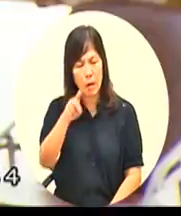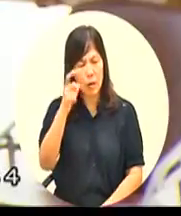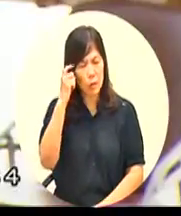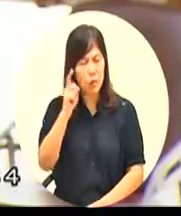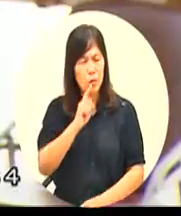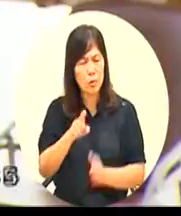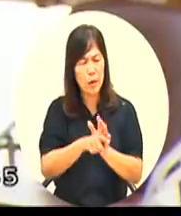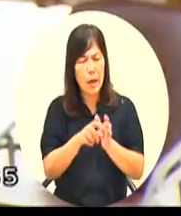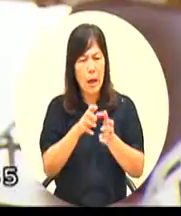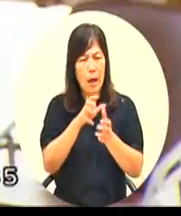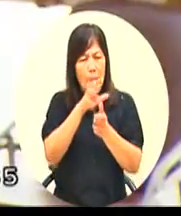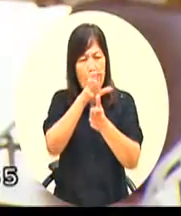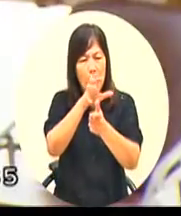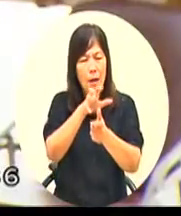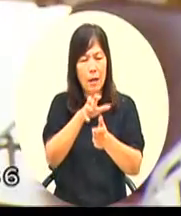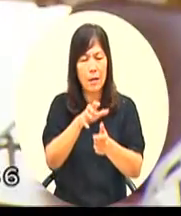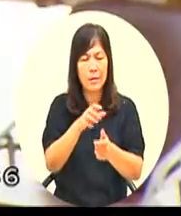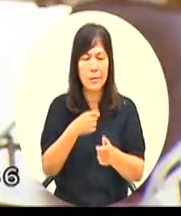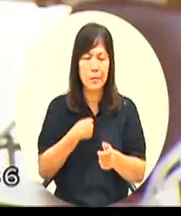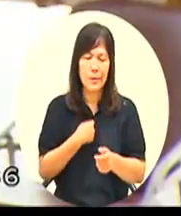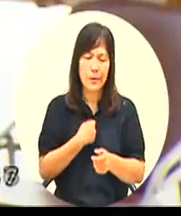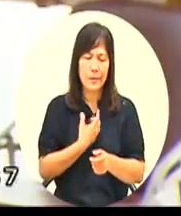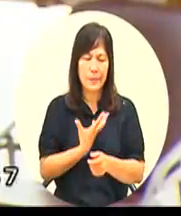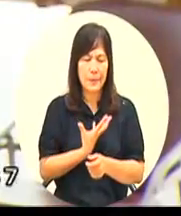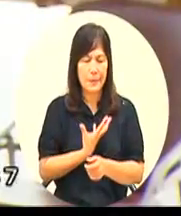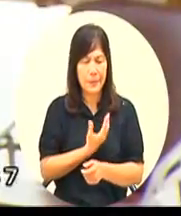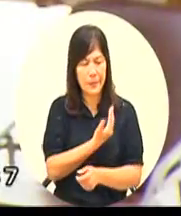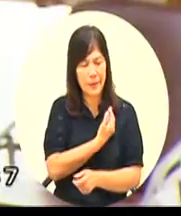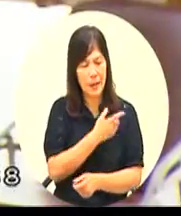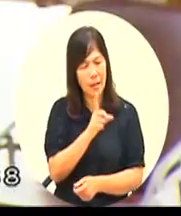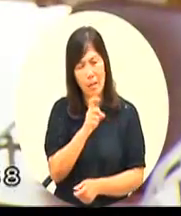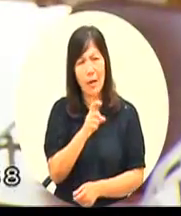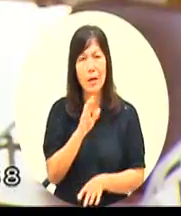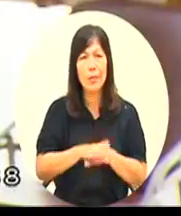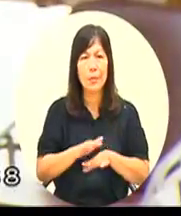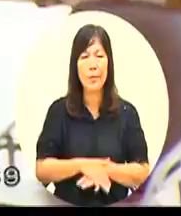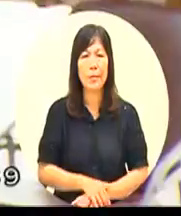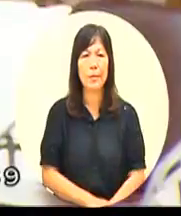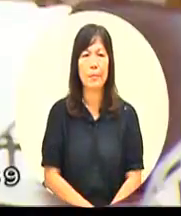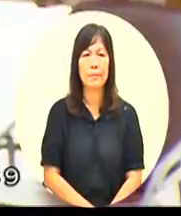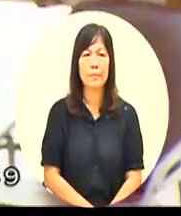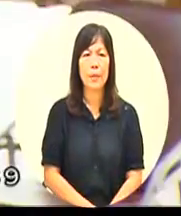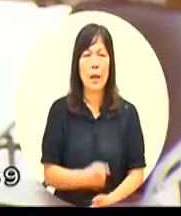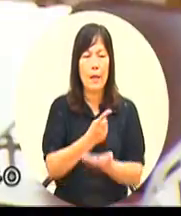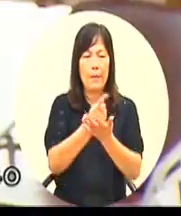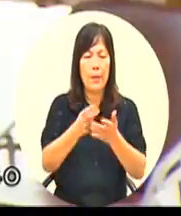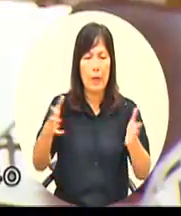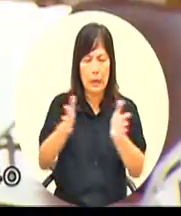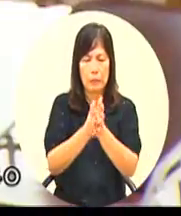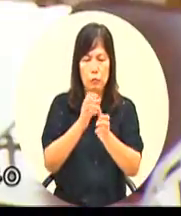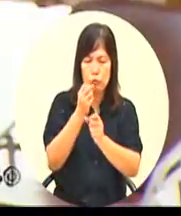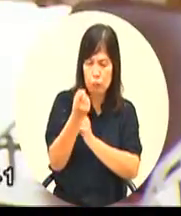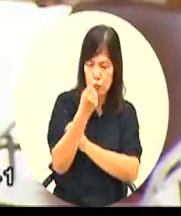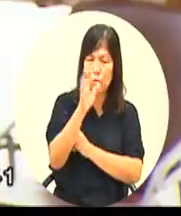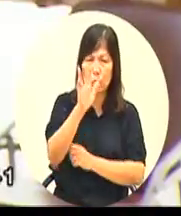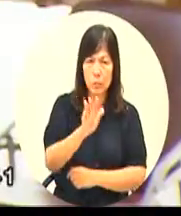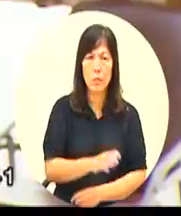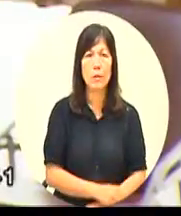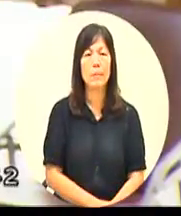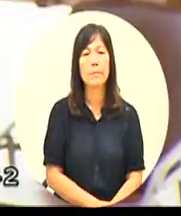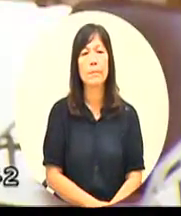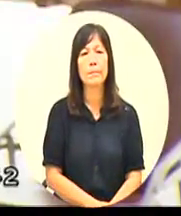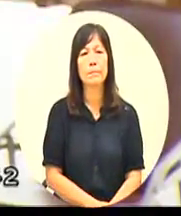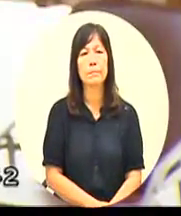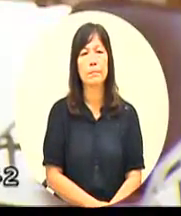大声给您咨询哈，我真的也于心不忍哈。我看到真的是大家都整个动起来，尤其